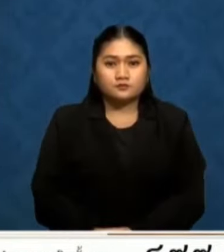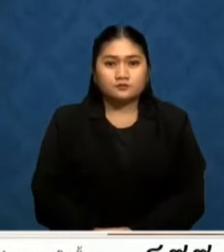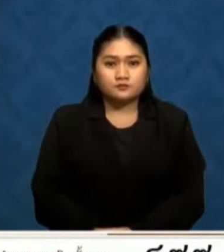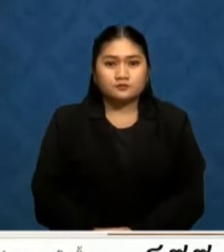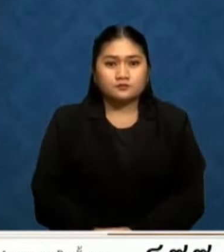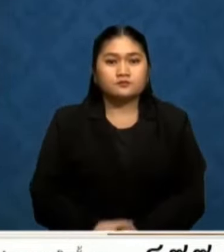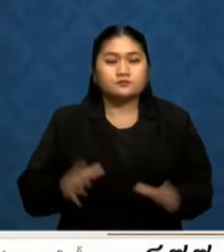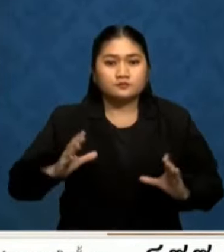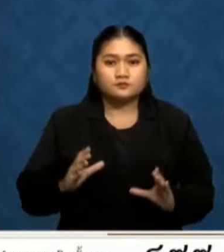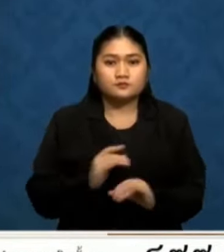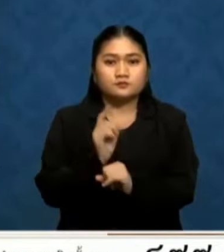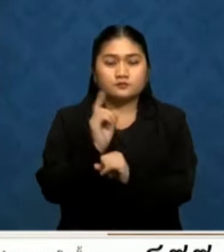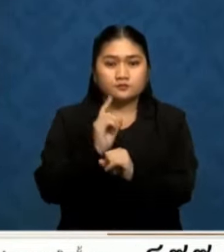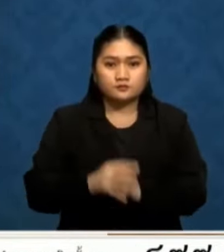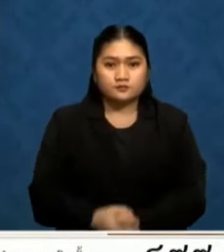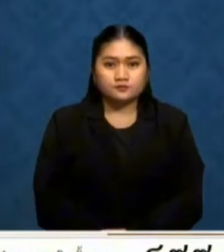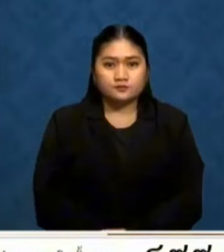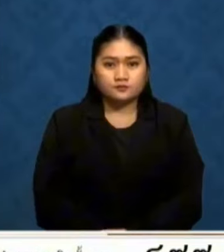โดยสรุป